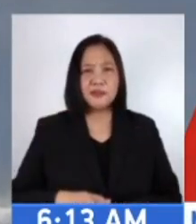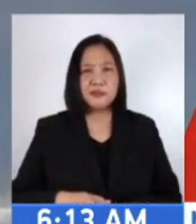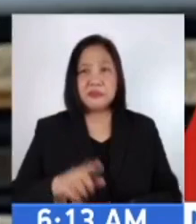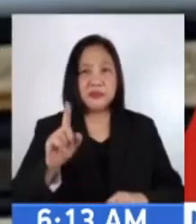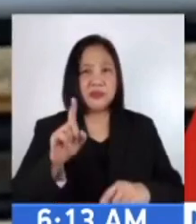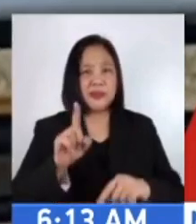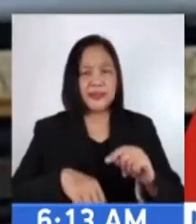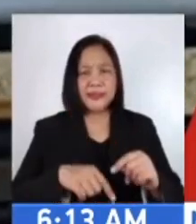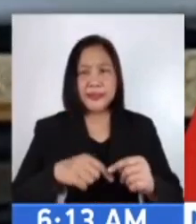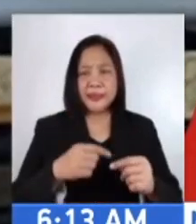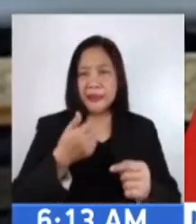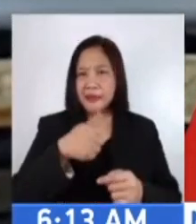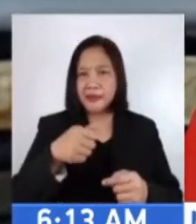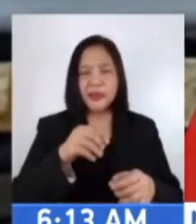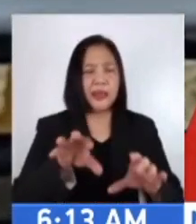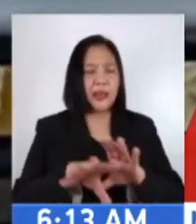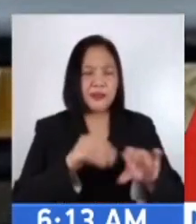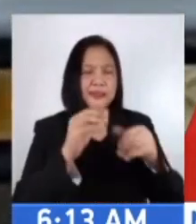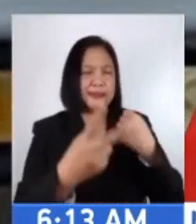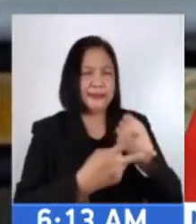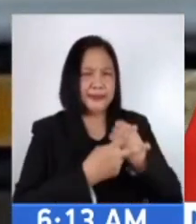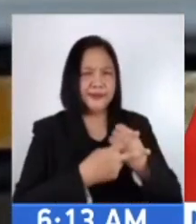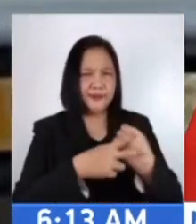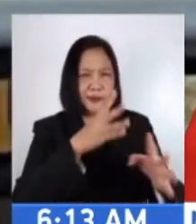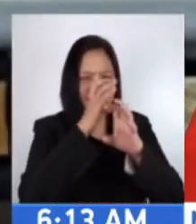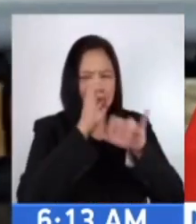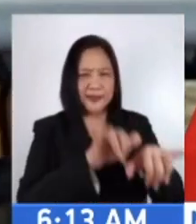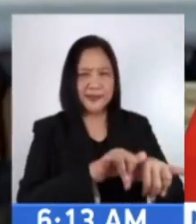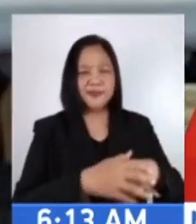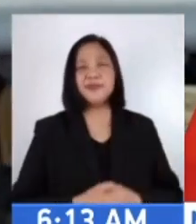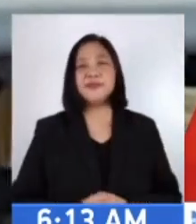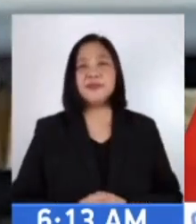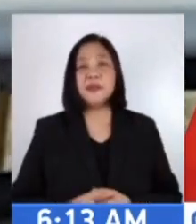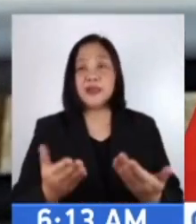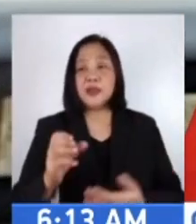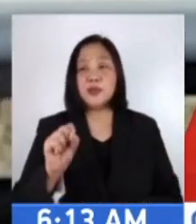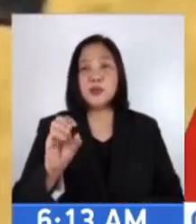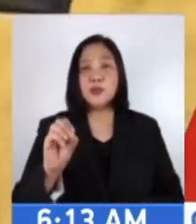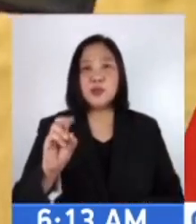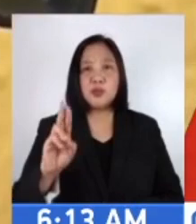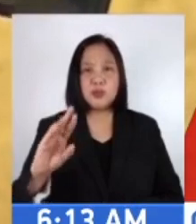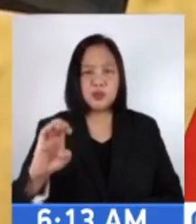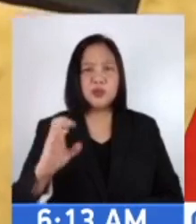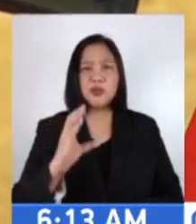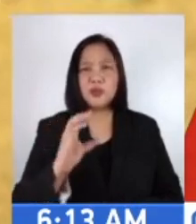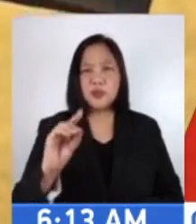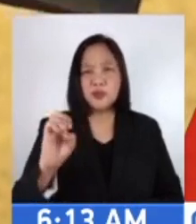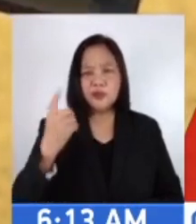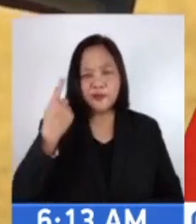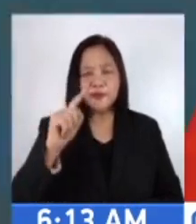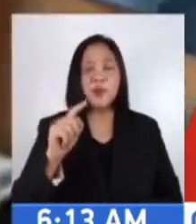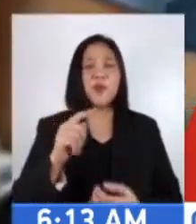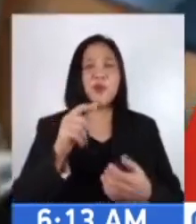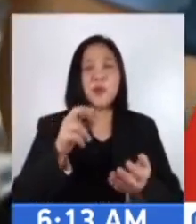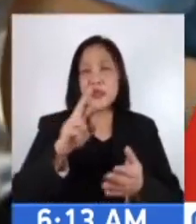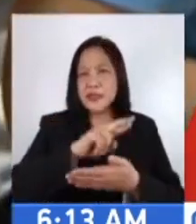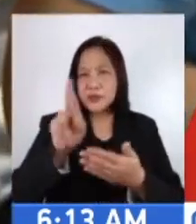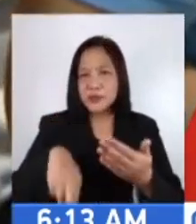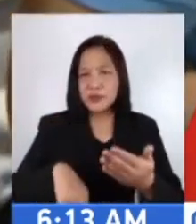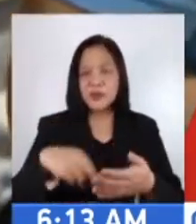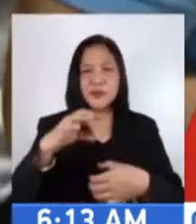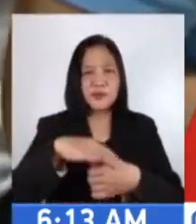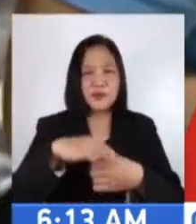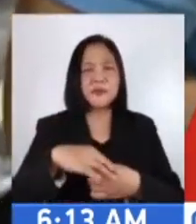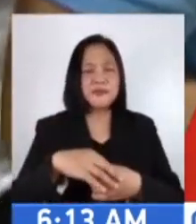codes. Ang source code na itinago ngayon ay para sa pagbato ng resulta ng botohan. Ilang beses itong inayos para masigurong